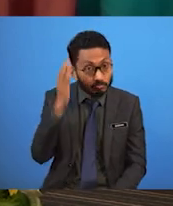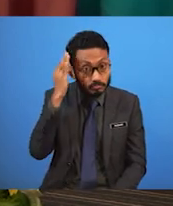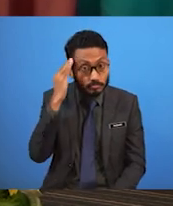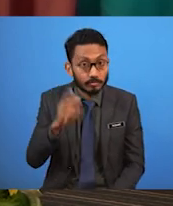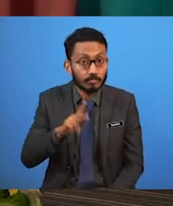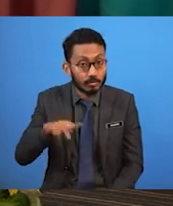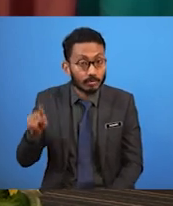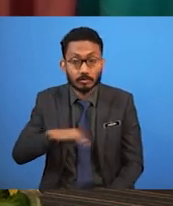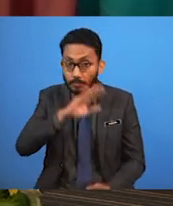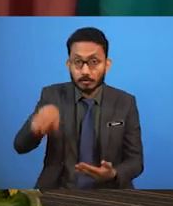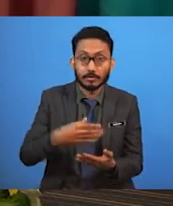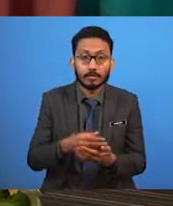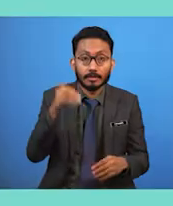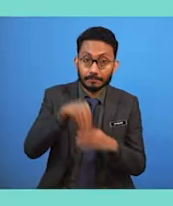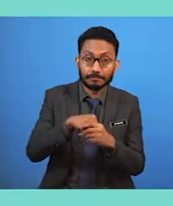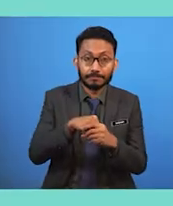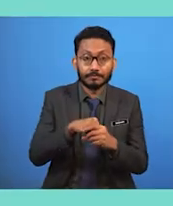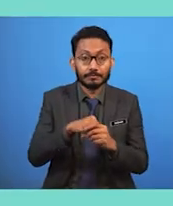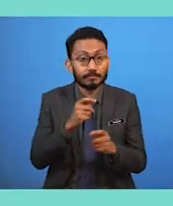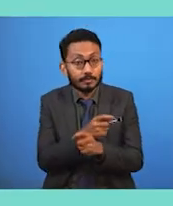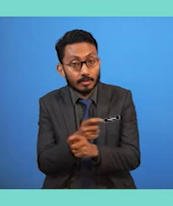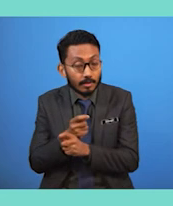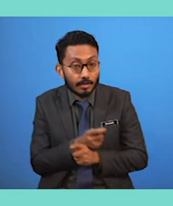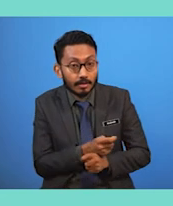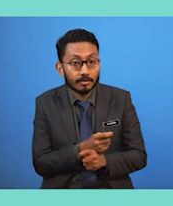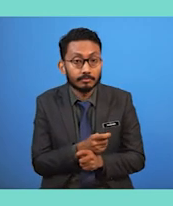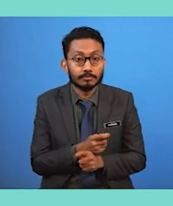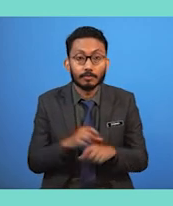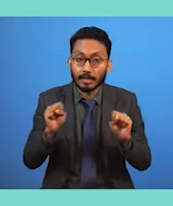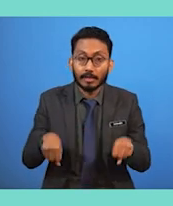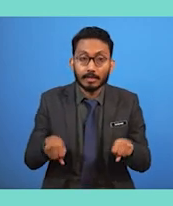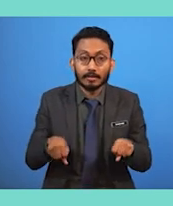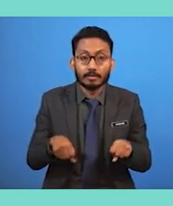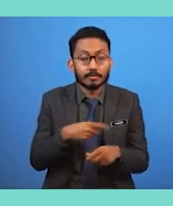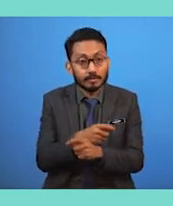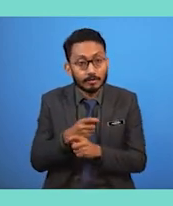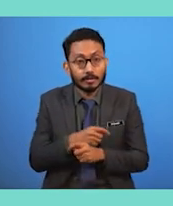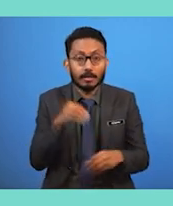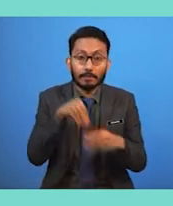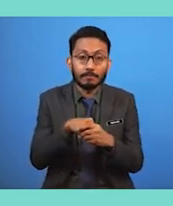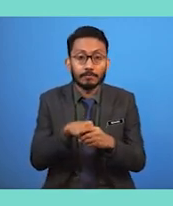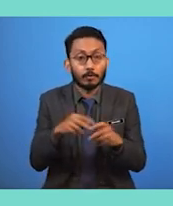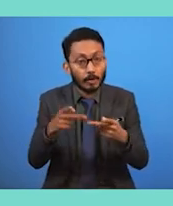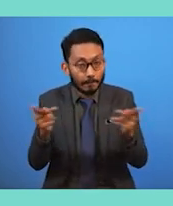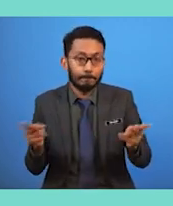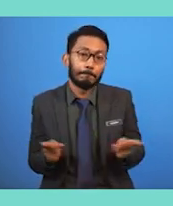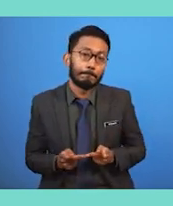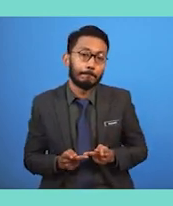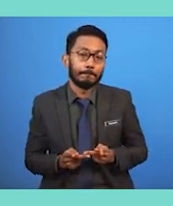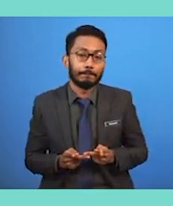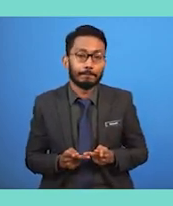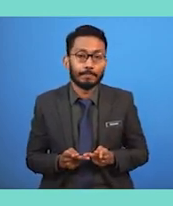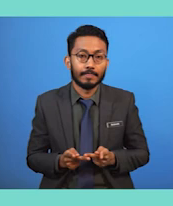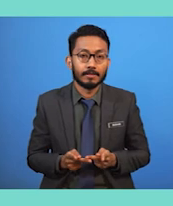sekalian, di dalam peternakan Moina species, ia boleh diternak di dalam kolam tanah, tangki gentian kaca